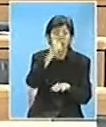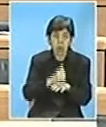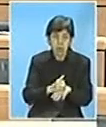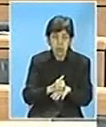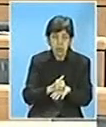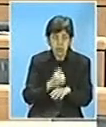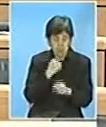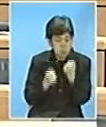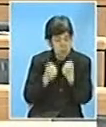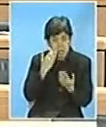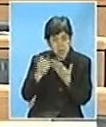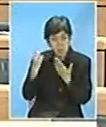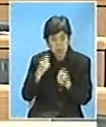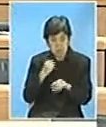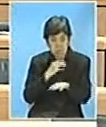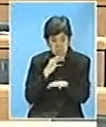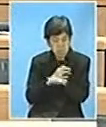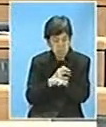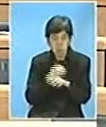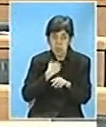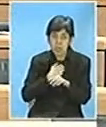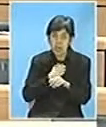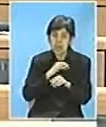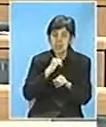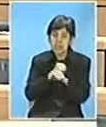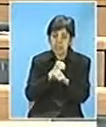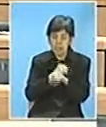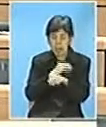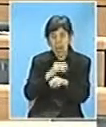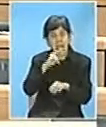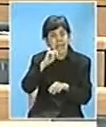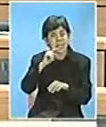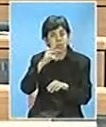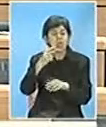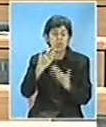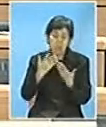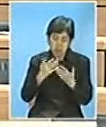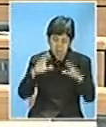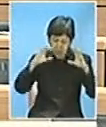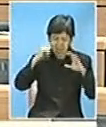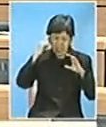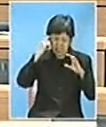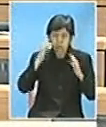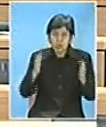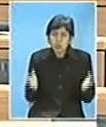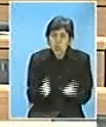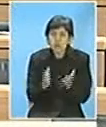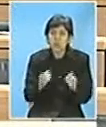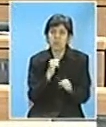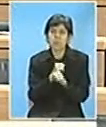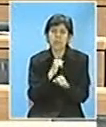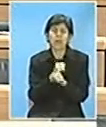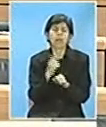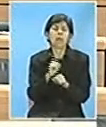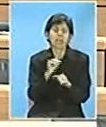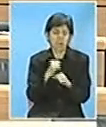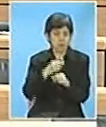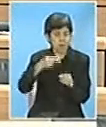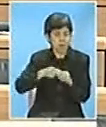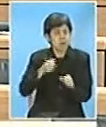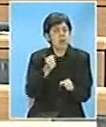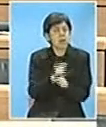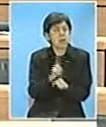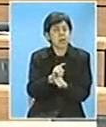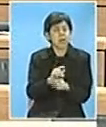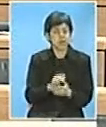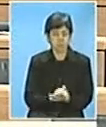หรือซื้อรถเก๋งใหม่ซื้อเป็นรถเก๋งที่ติด CNG อย่างนั้นเองมันต้องชัดเจนว่ารัฐบาลจะส่งเสริมเรื่องราคาพลังงานอย่างไรนะ